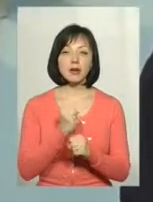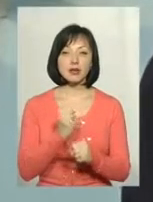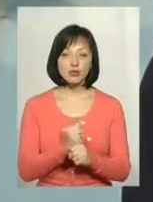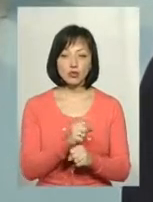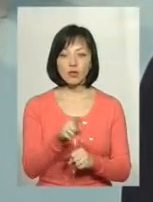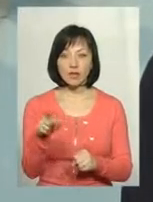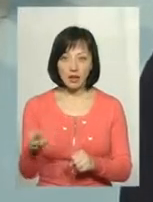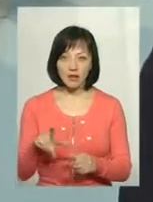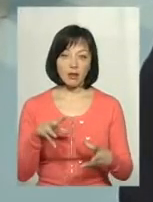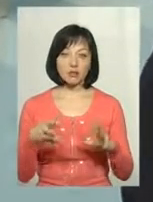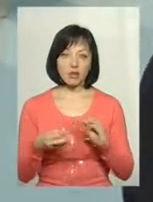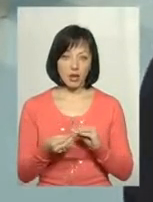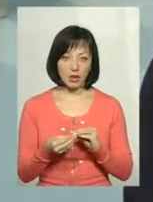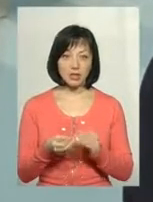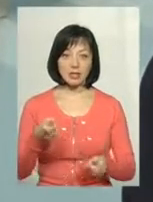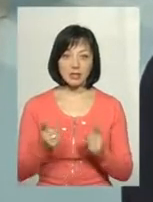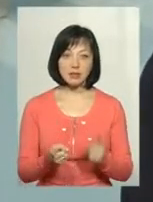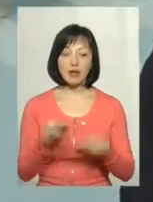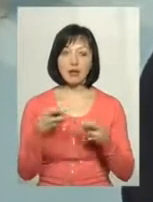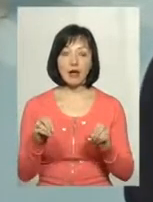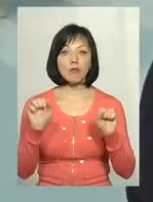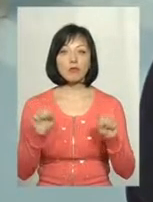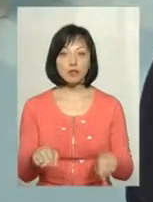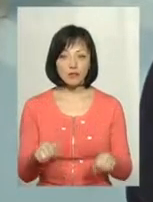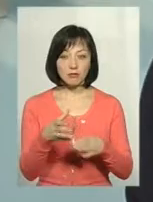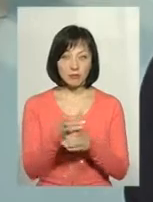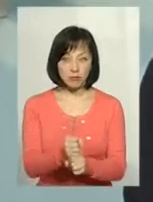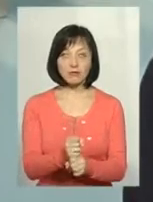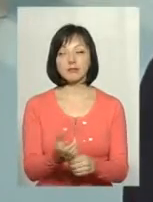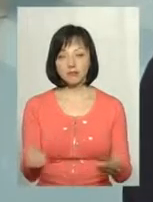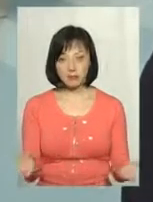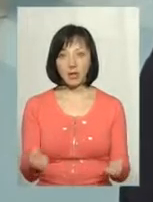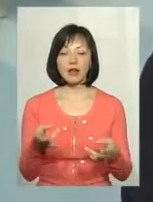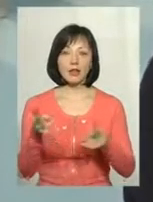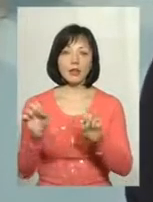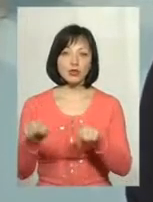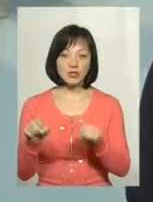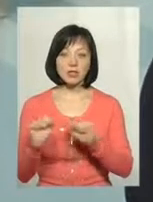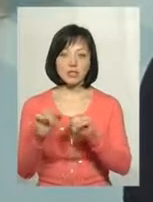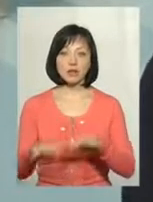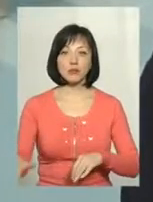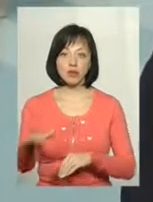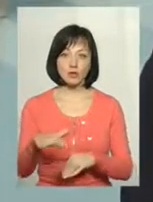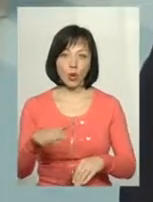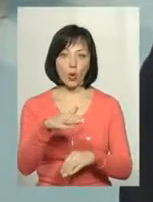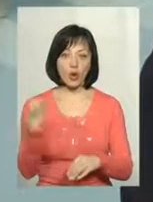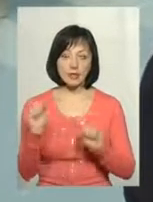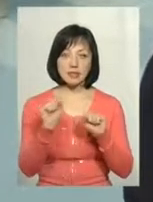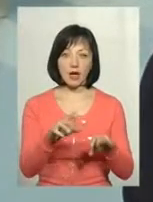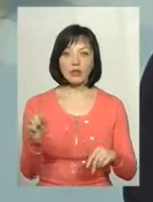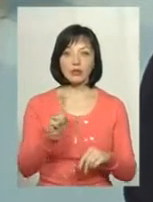щоб вони працювали на результат, що дійсно, де можливо десь оптимізувати, де можливо здати приміщення в оренду, його здати,